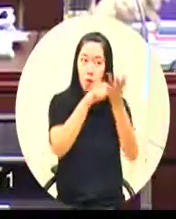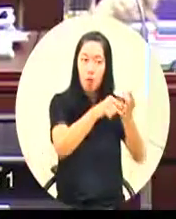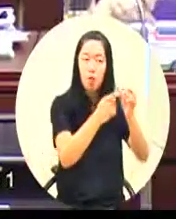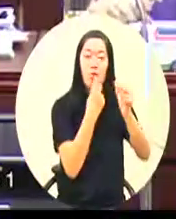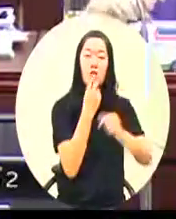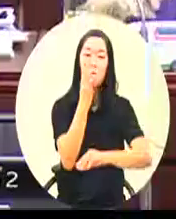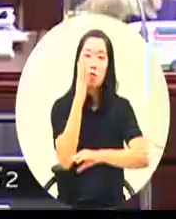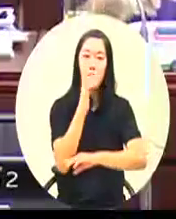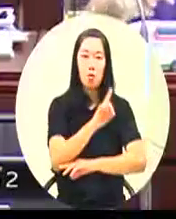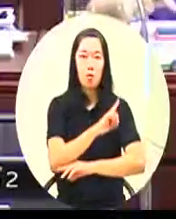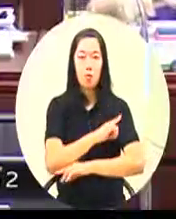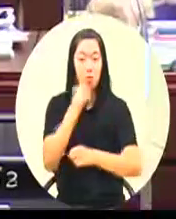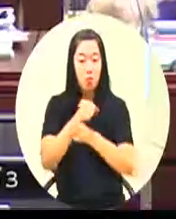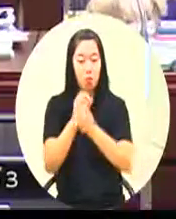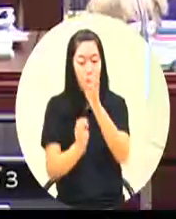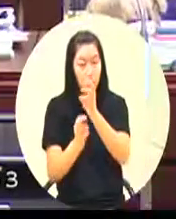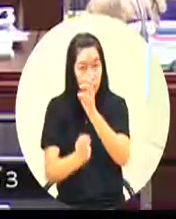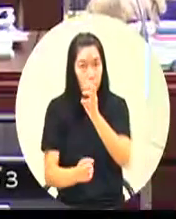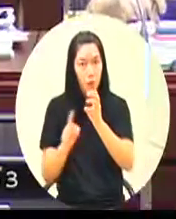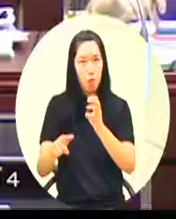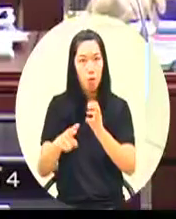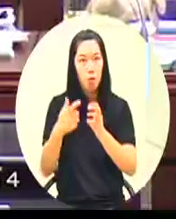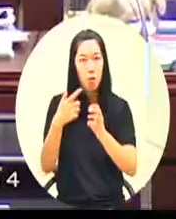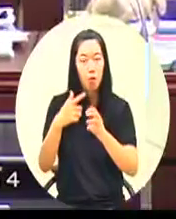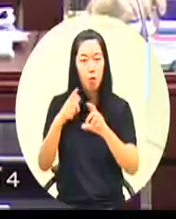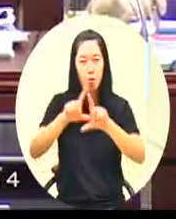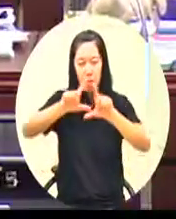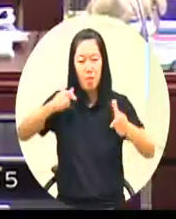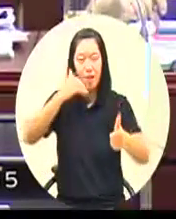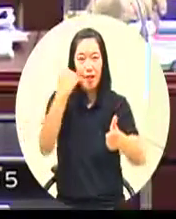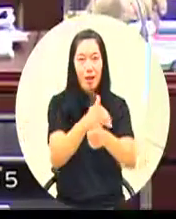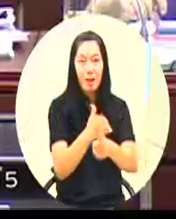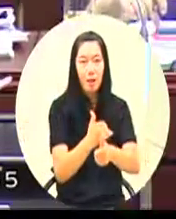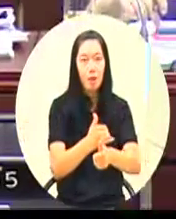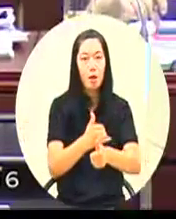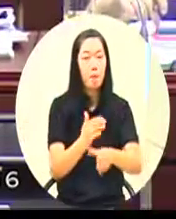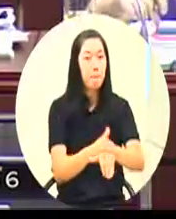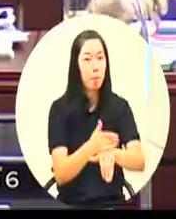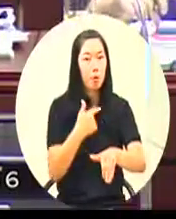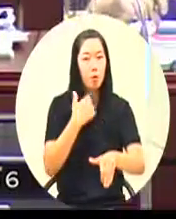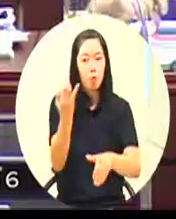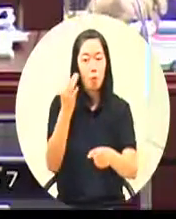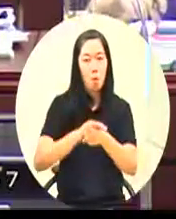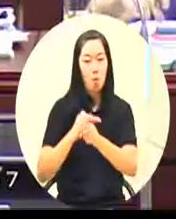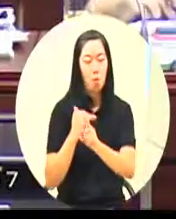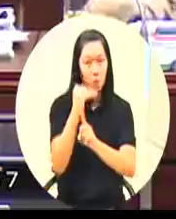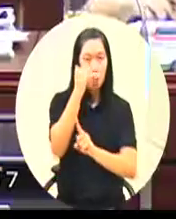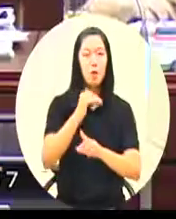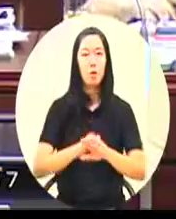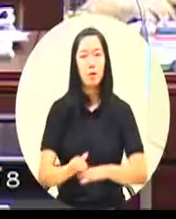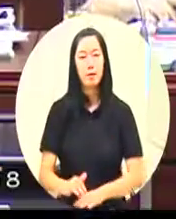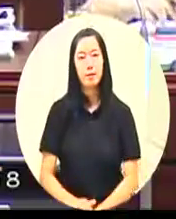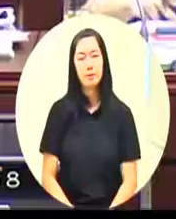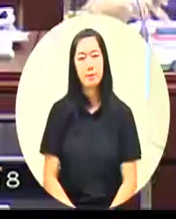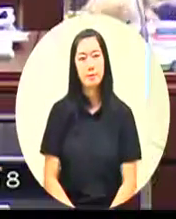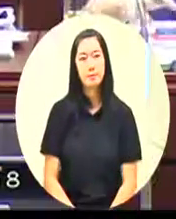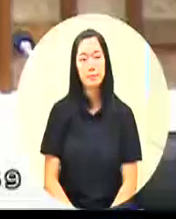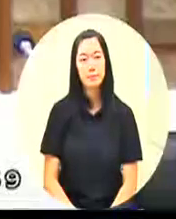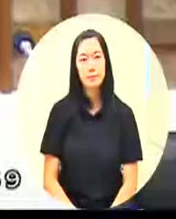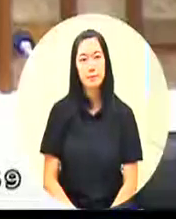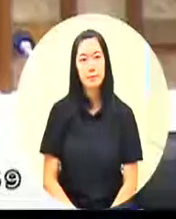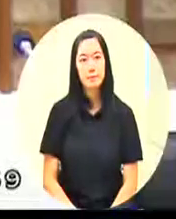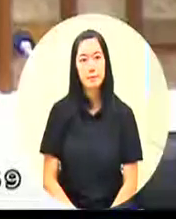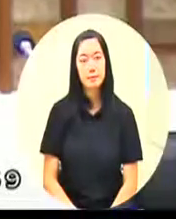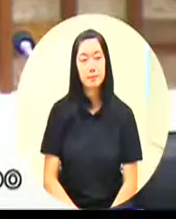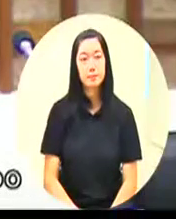们自己已经做得很仔细了，他不会大删我们，这样我们会得到比较高的补助。 局长，我是说这个样子，各